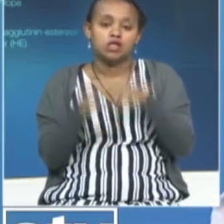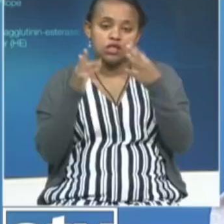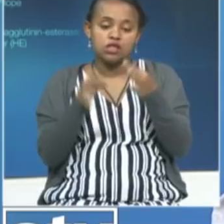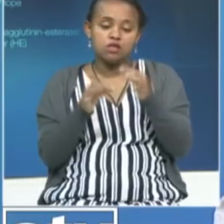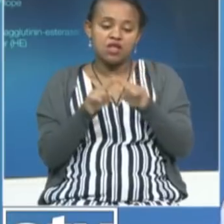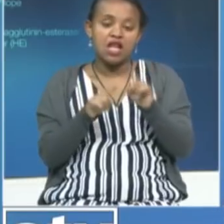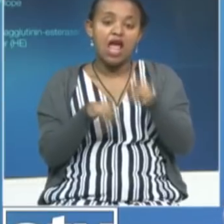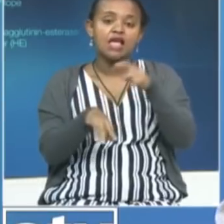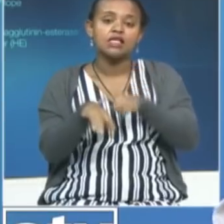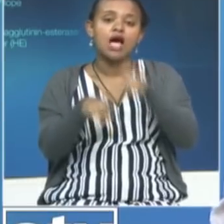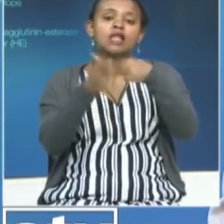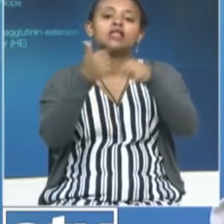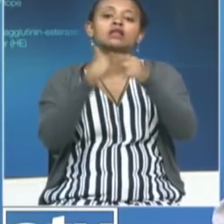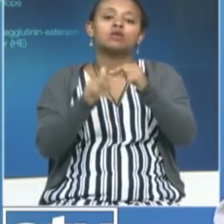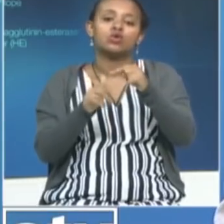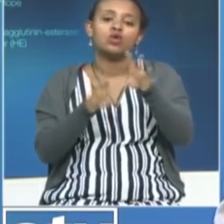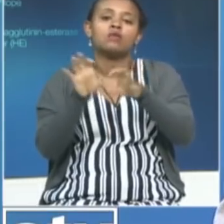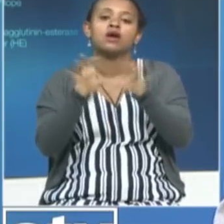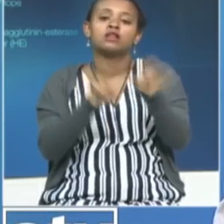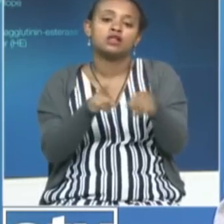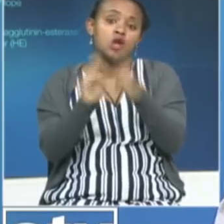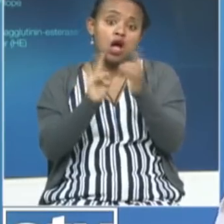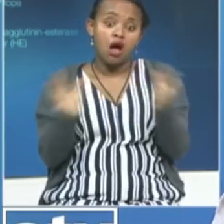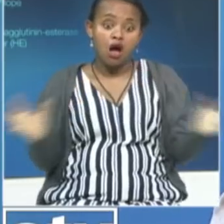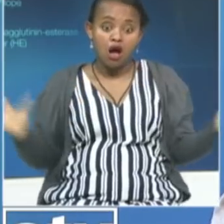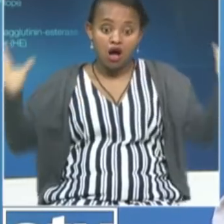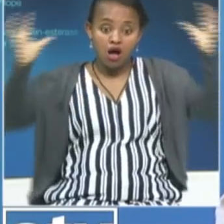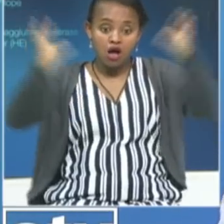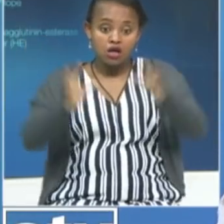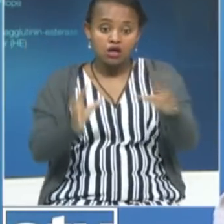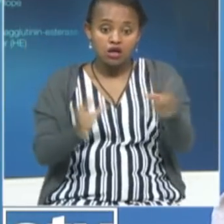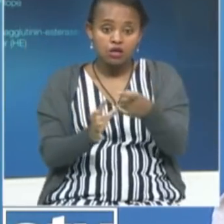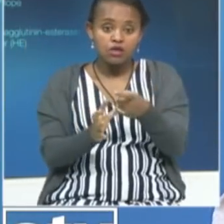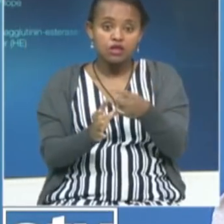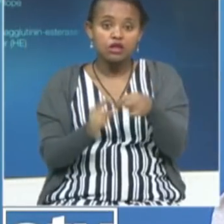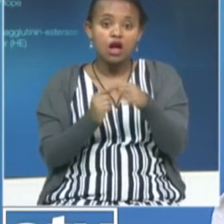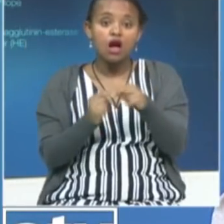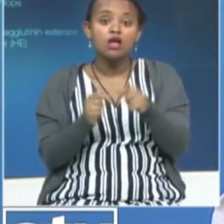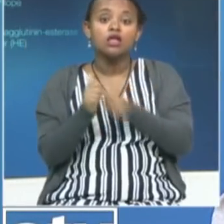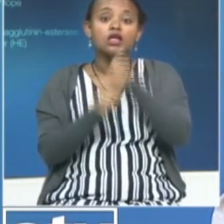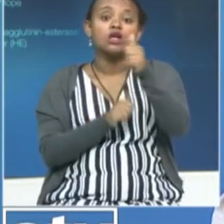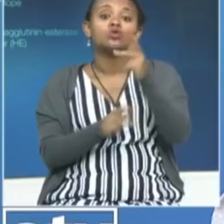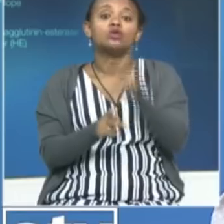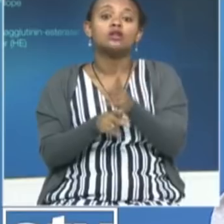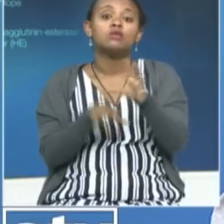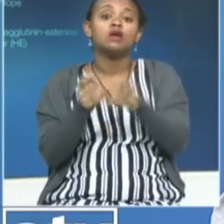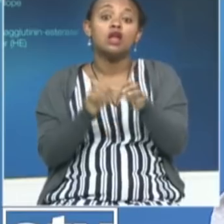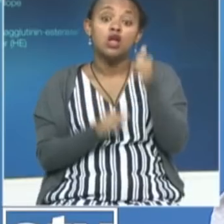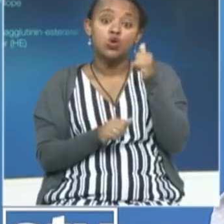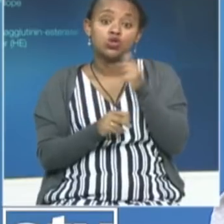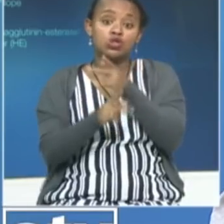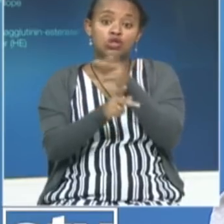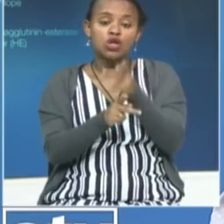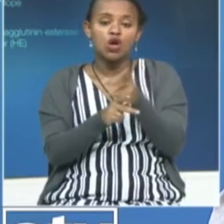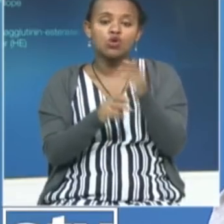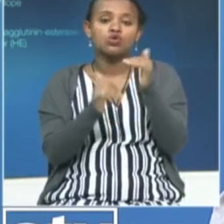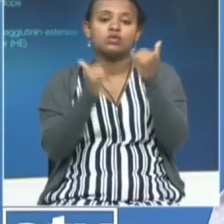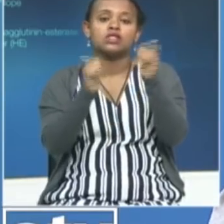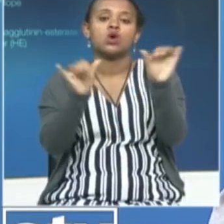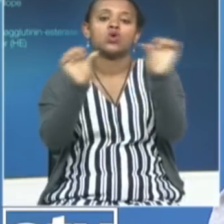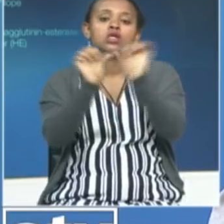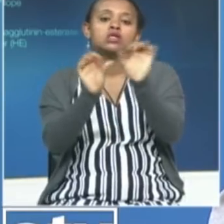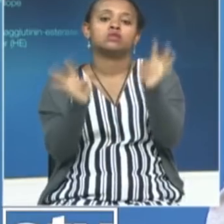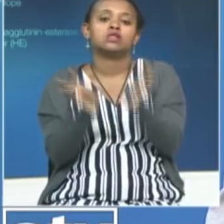ሰዎች እንዲመጡ የማድረግ ዘዴዎችን አንዴም የመጣ እንደሆነ ርቀቱን እንዲጠብቅ ማድረግ፣ ሌሎችን ጥንቃቄዎች በዛ ልክ